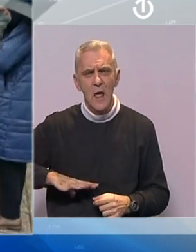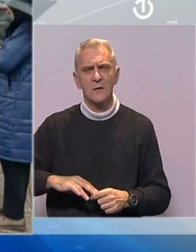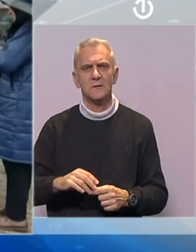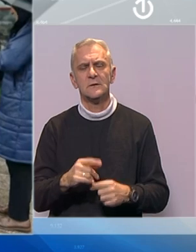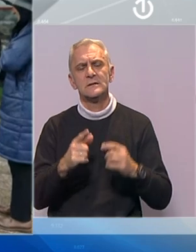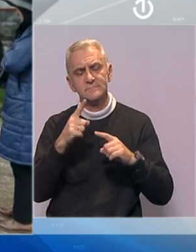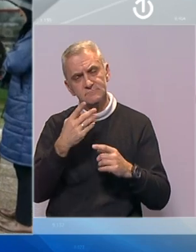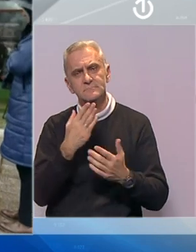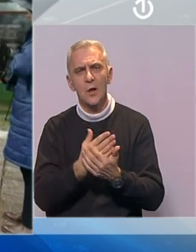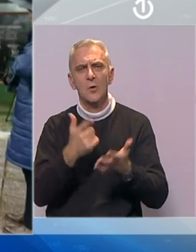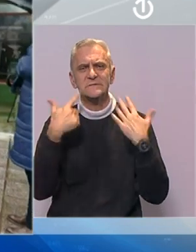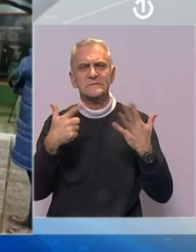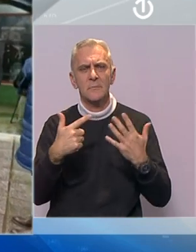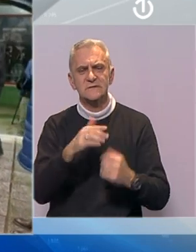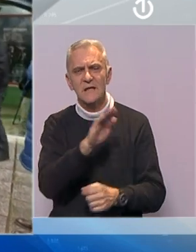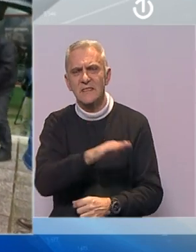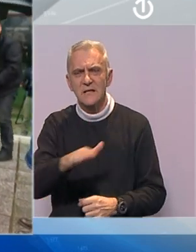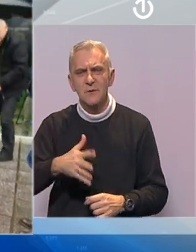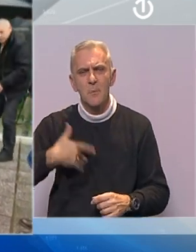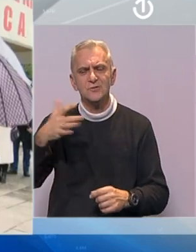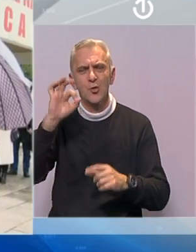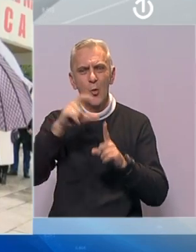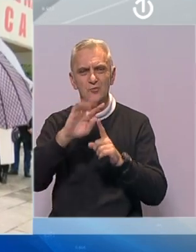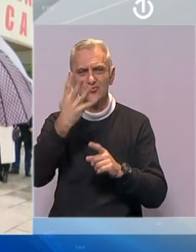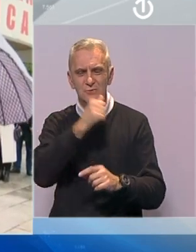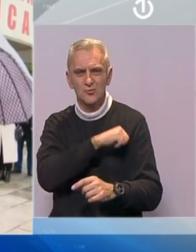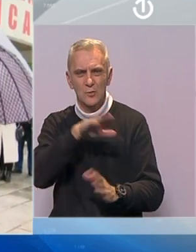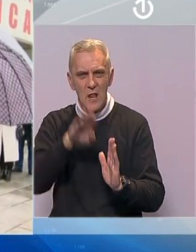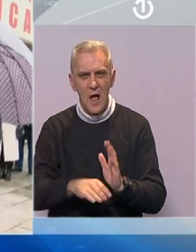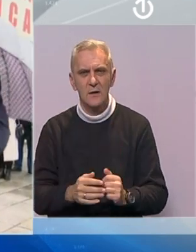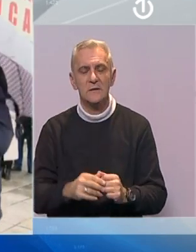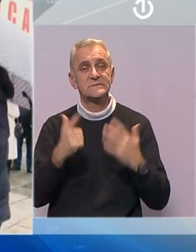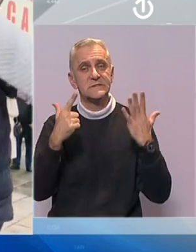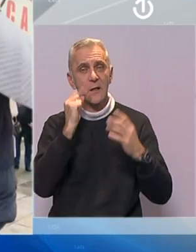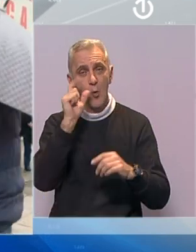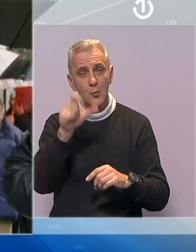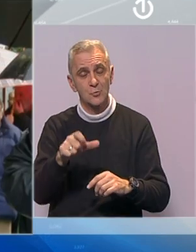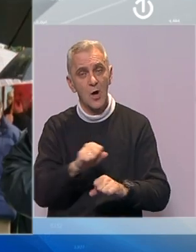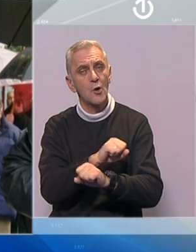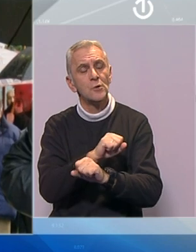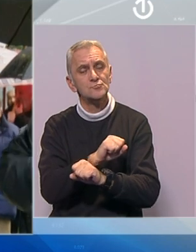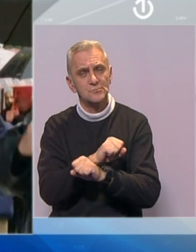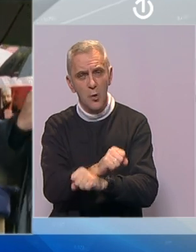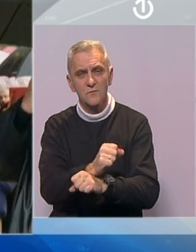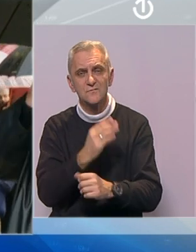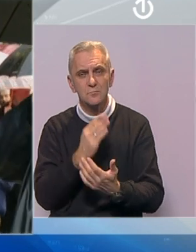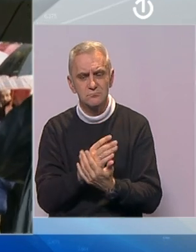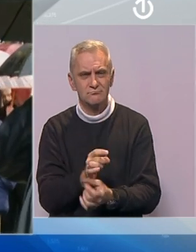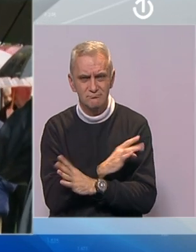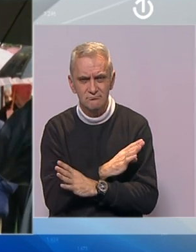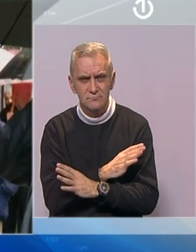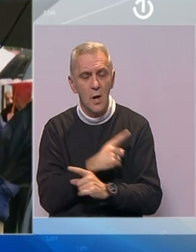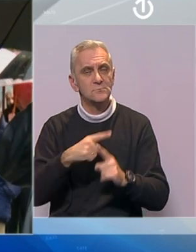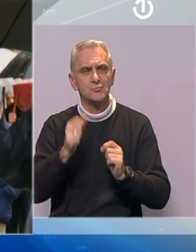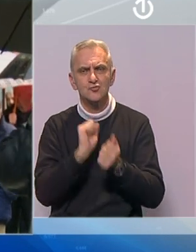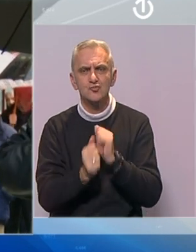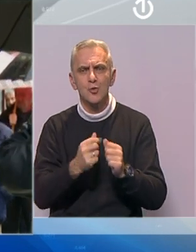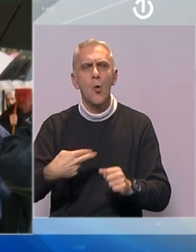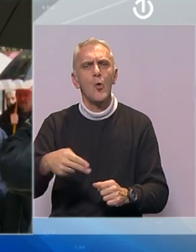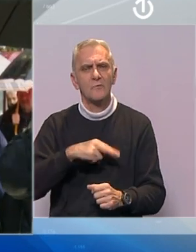žena te 70 djece mlađe od 14 godina. 7 osoba u zarobljeništvu je stradalo. Za zločine